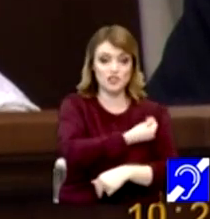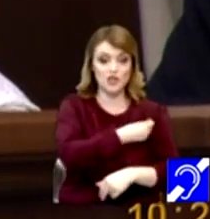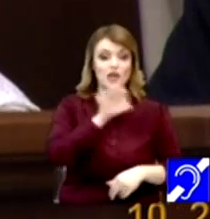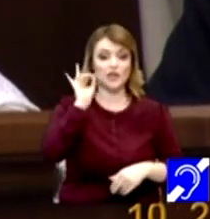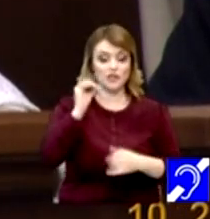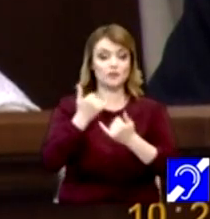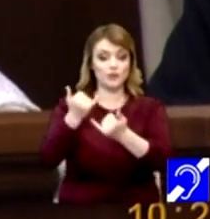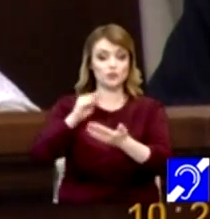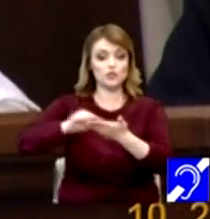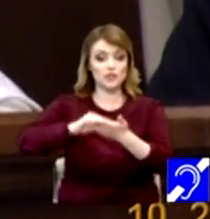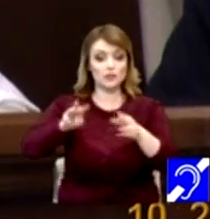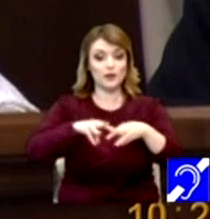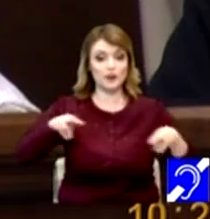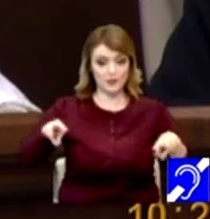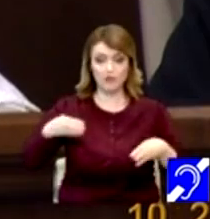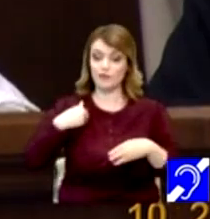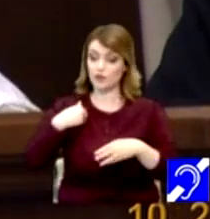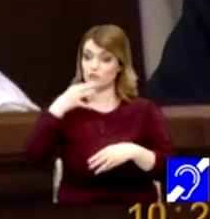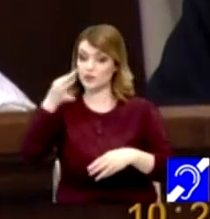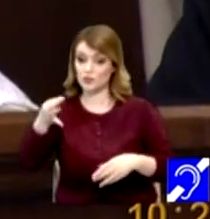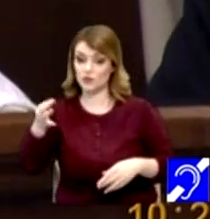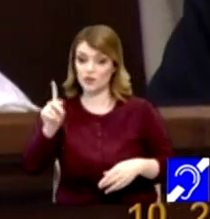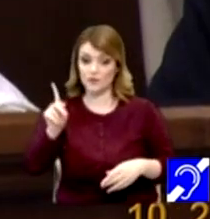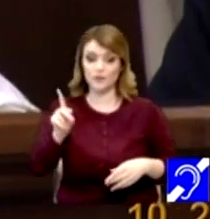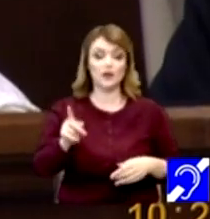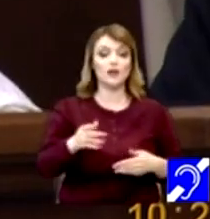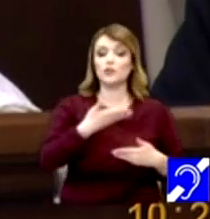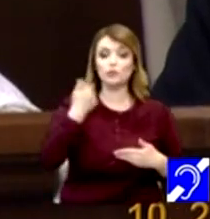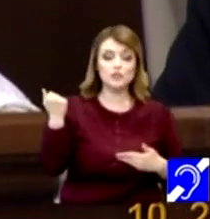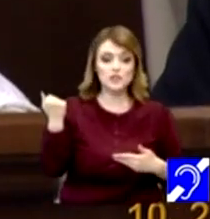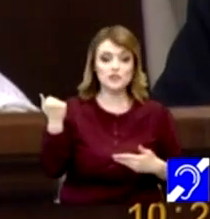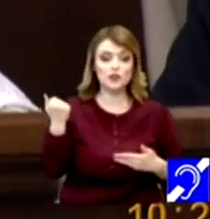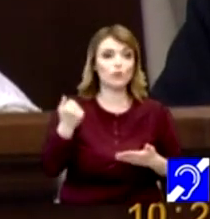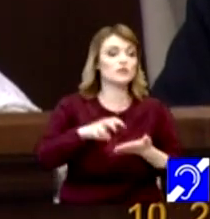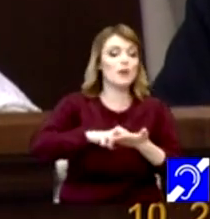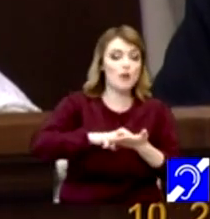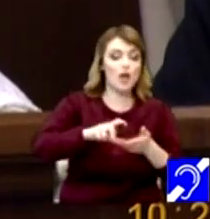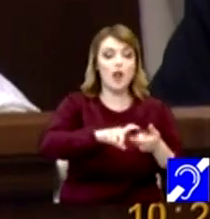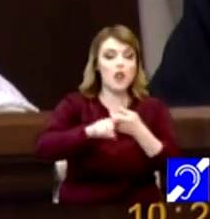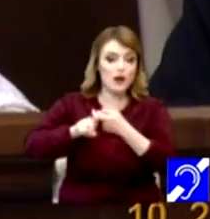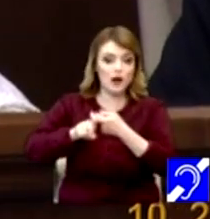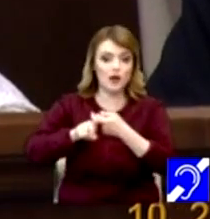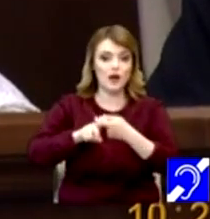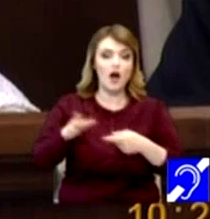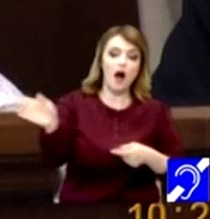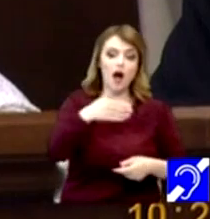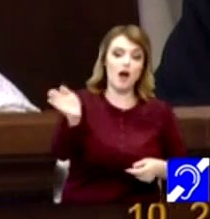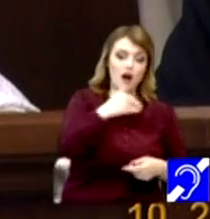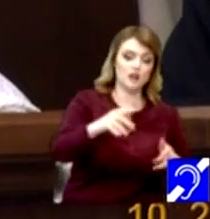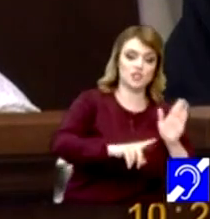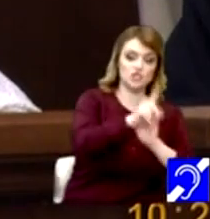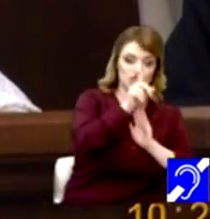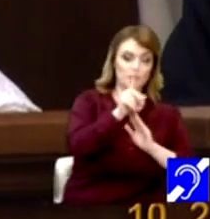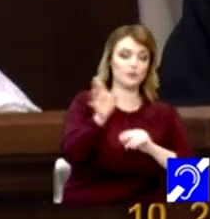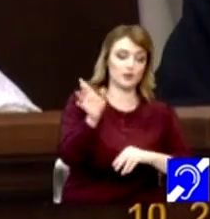și pentru secretariatul Parlamentului, vreau să fac o precizare. Nu există nicio un temei legal de a-i mâna pe toți la vaccinare